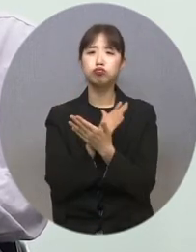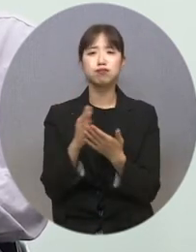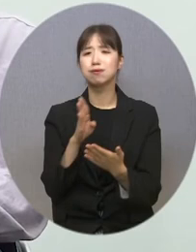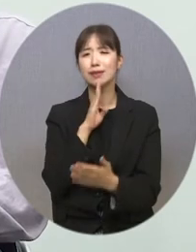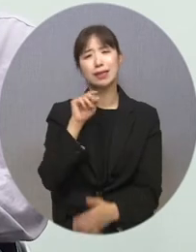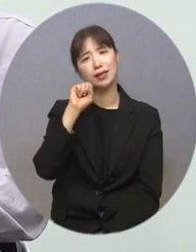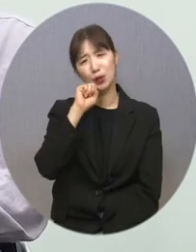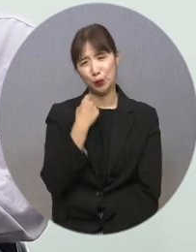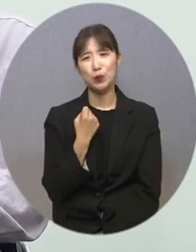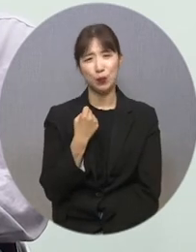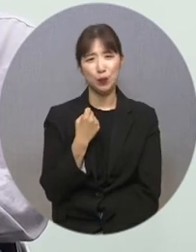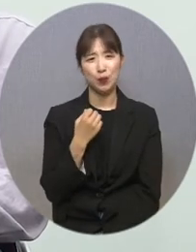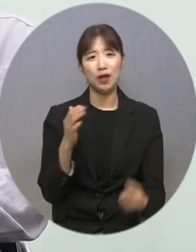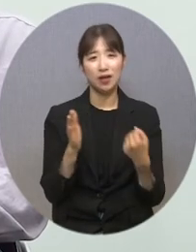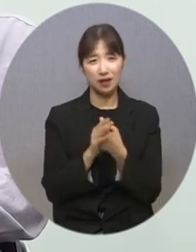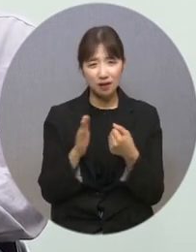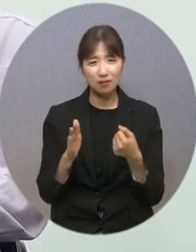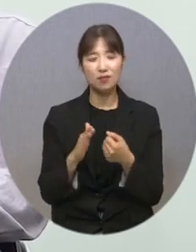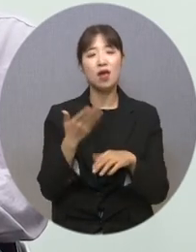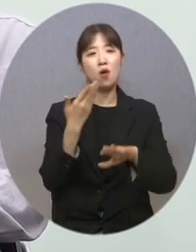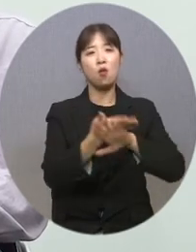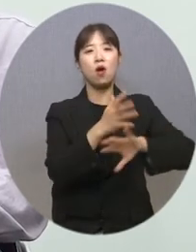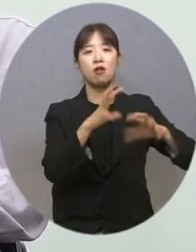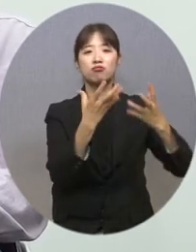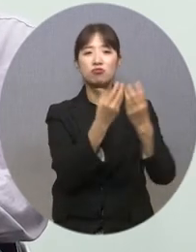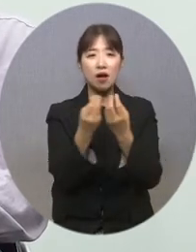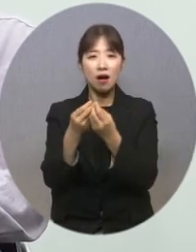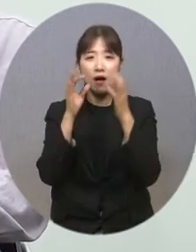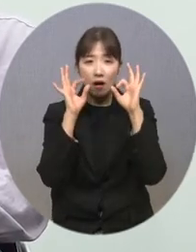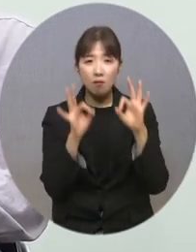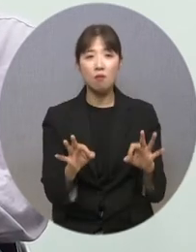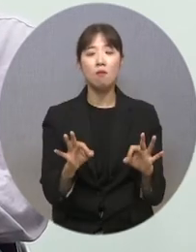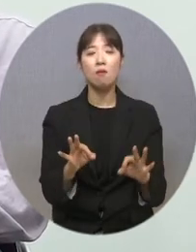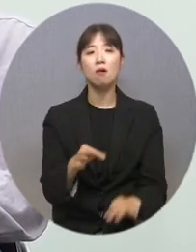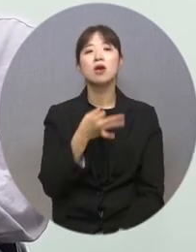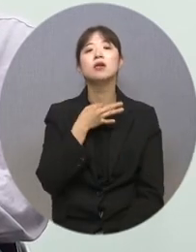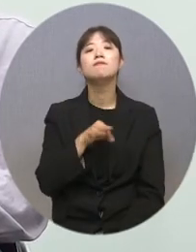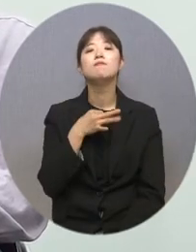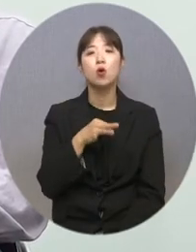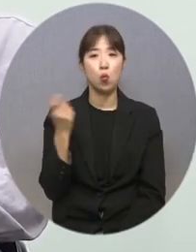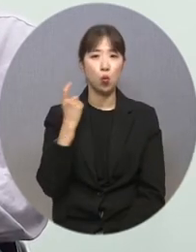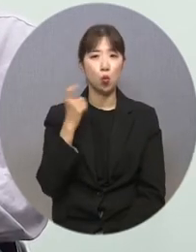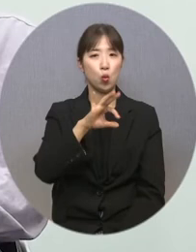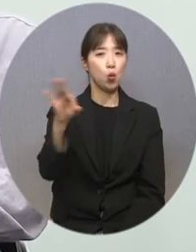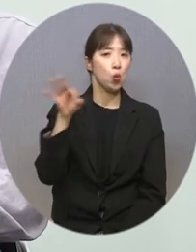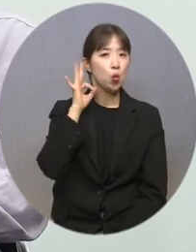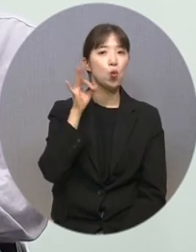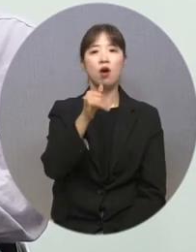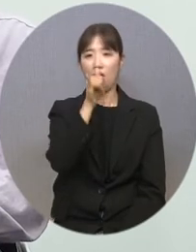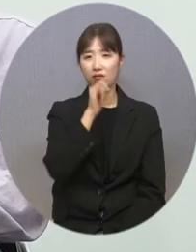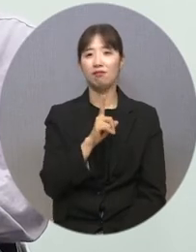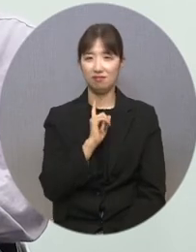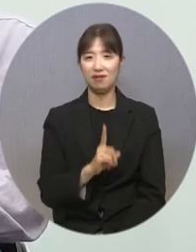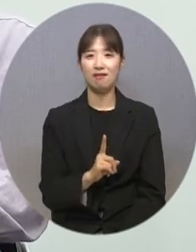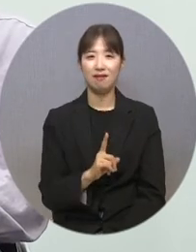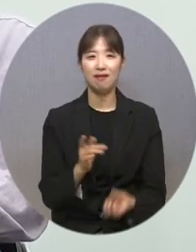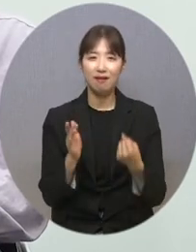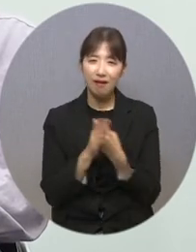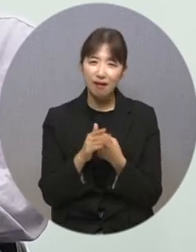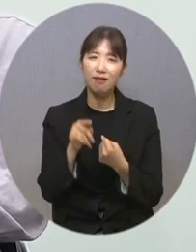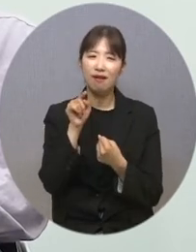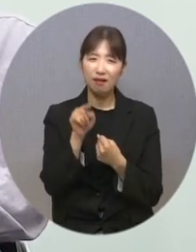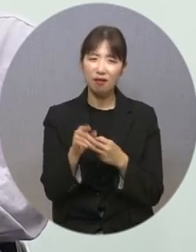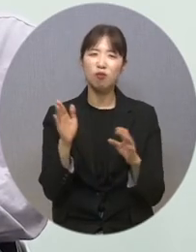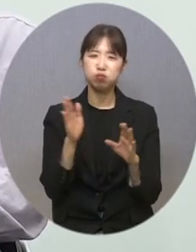것도 솔직히 쉽지가 않아서 외국어와 외국 사례에 같은거 가지 보면 이제 음성으로 다 되어서 나온다고 하더라구요 이런 것들